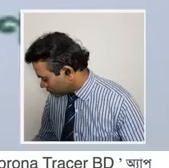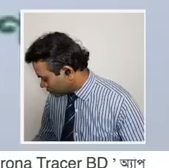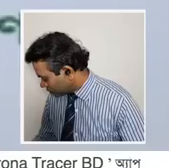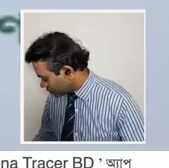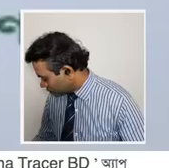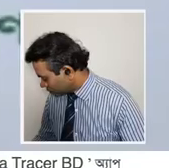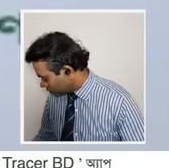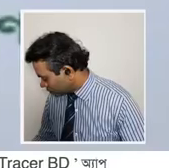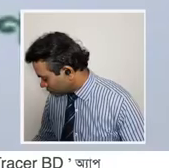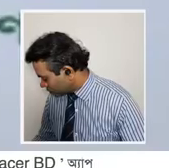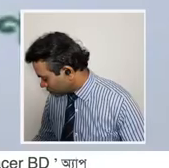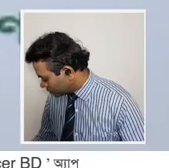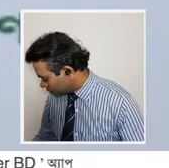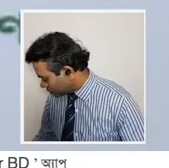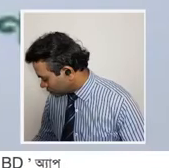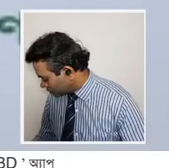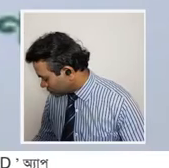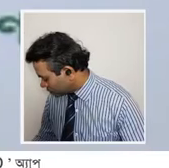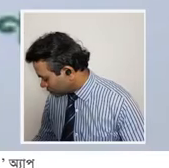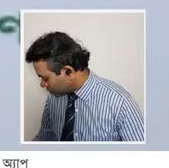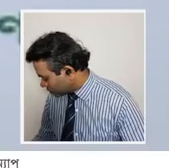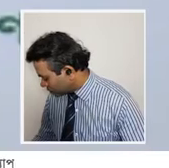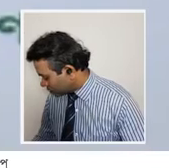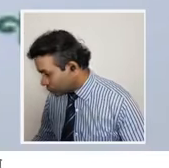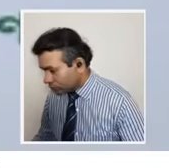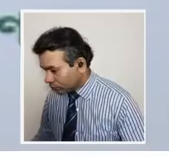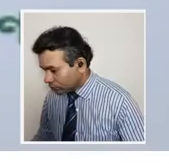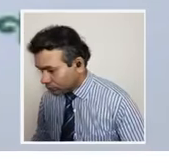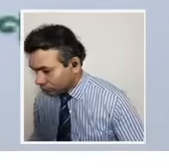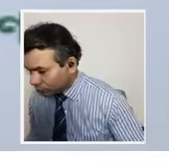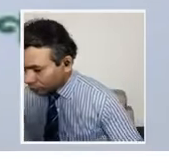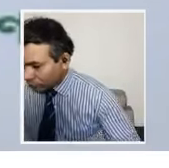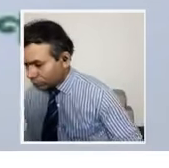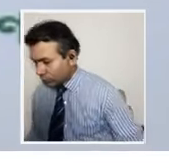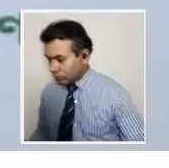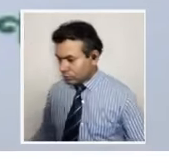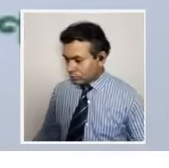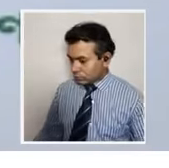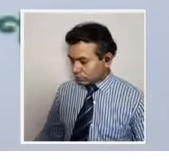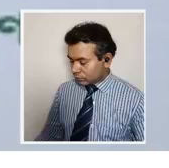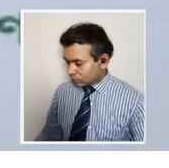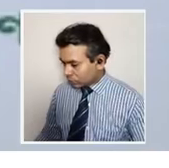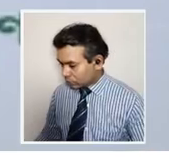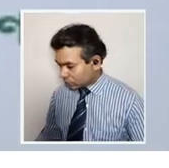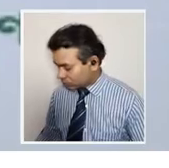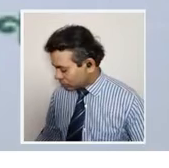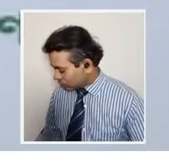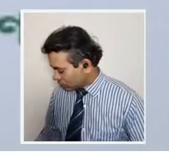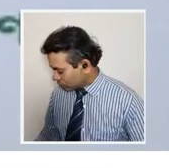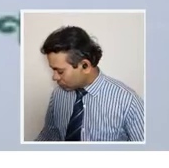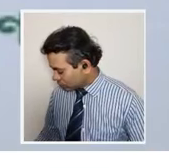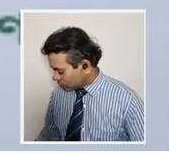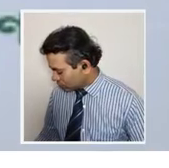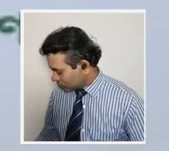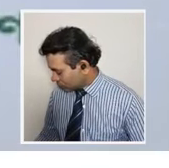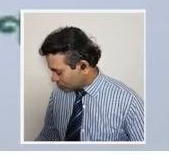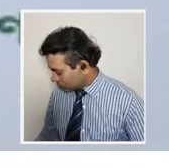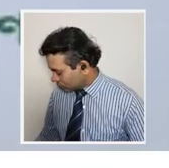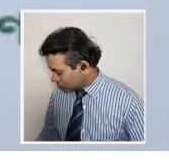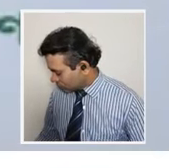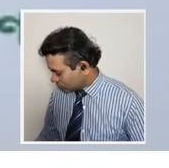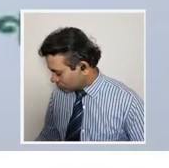ভাই ও বোনেরা, সম্মানিত দর্শক শ্রোতাবৃন্দ, প্রিয় দেশবাসী এবং বাংলাদেশি প্রবাসী ভাই ও বোনেরা যে যেখানে আছেন,